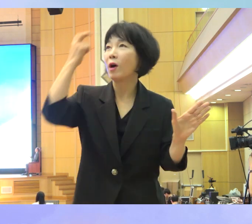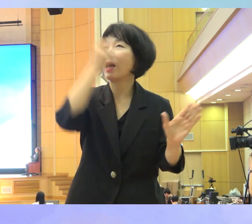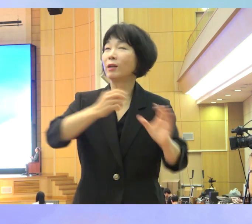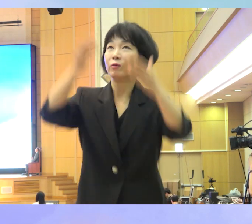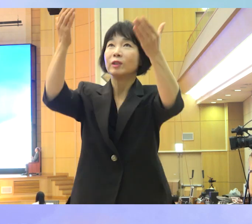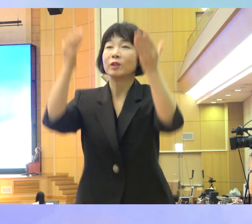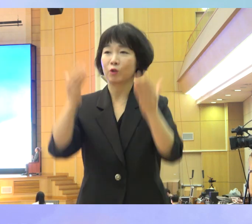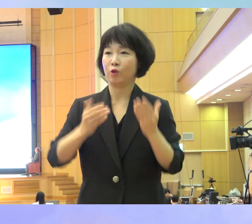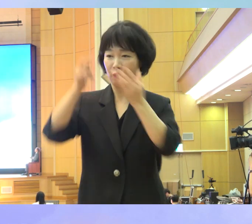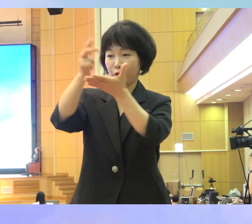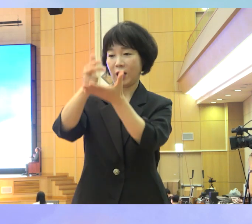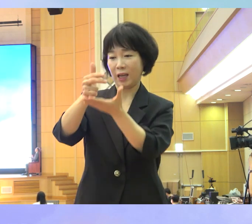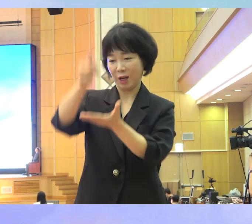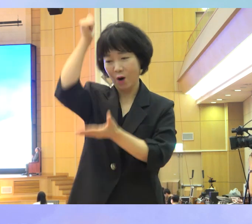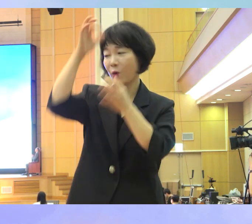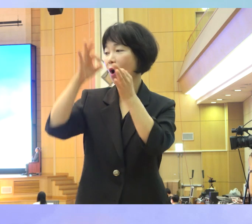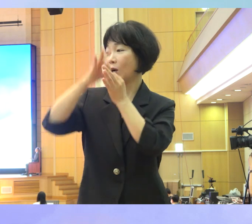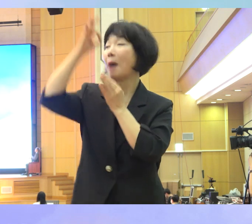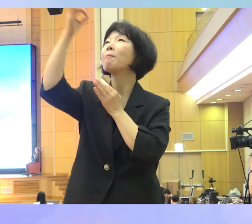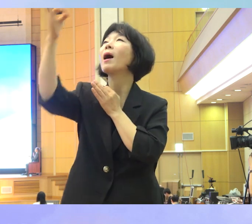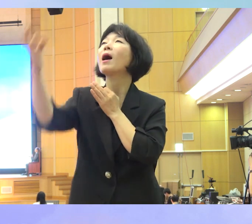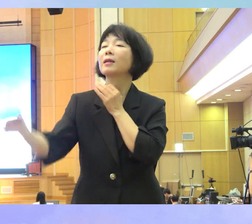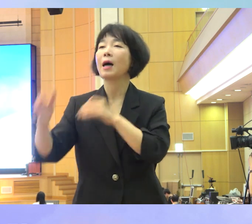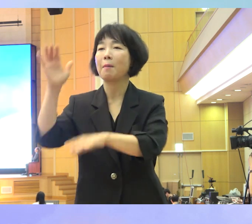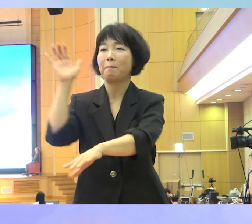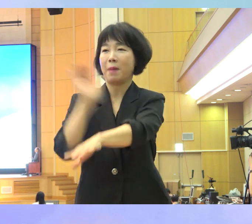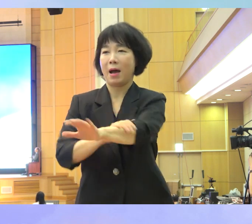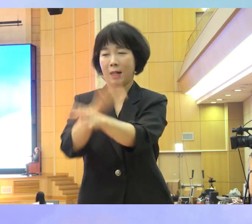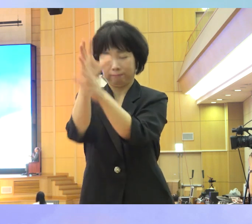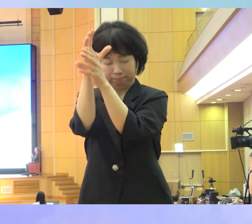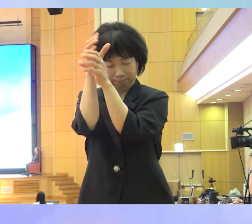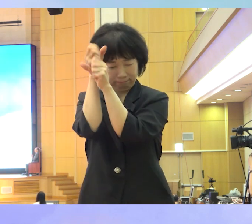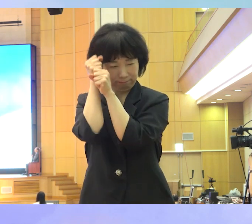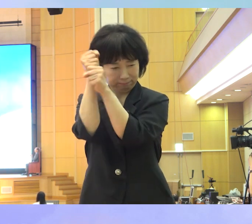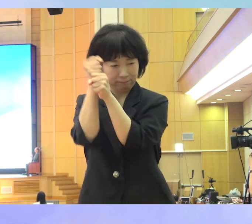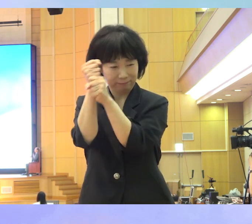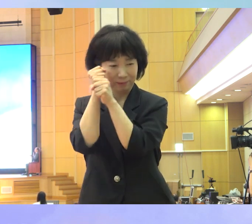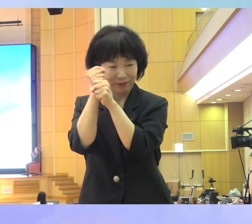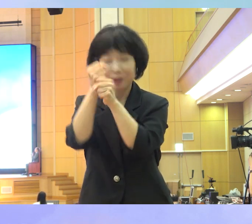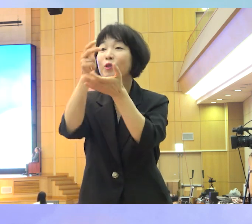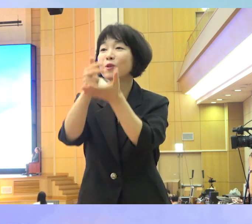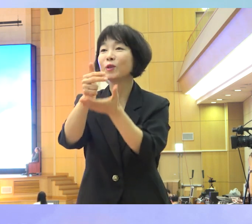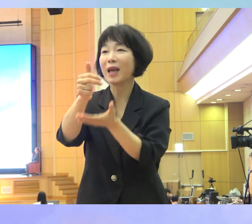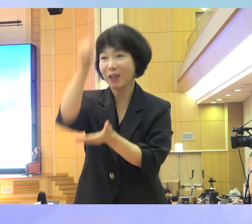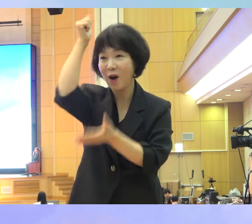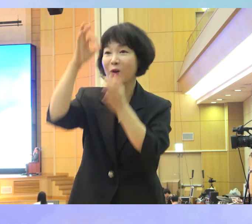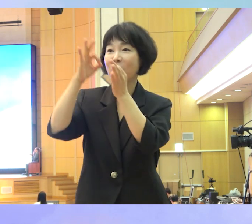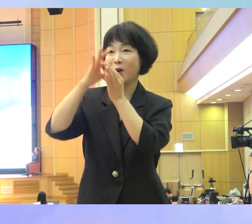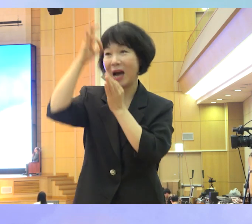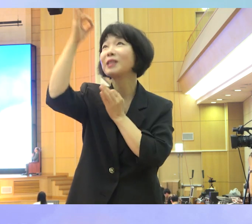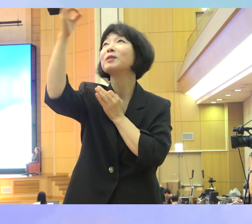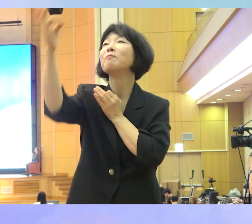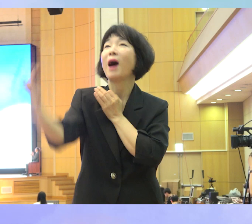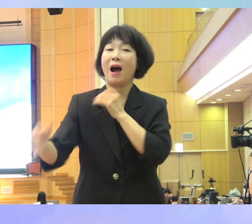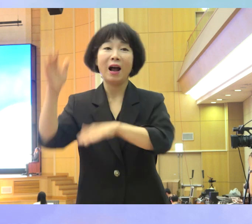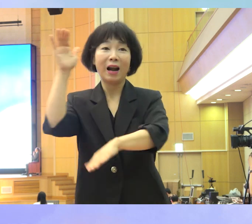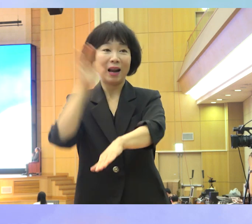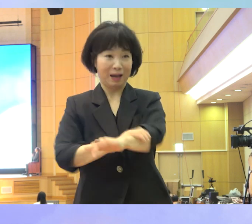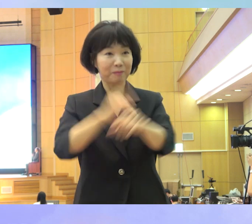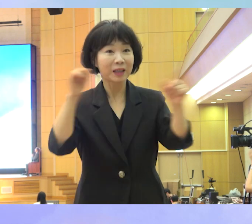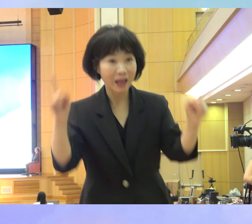안보하시는 주의 영원한 바르지에 주의 영원하신